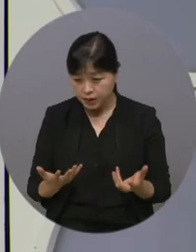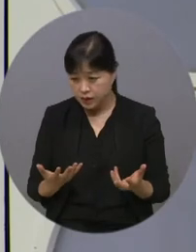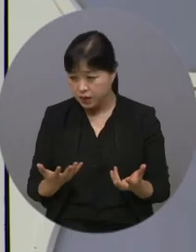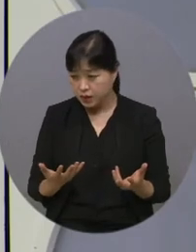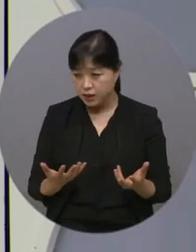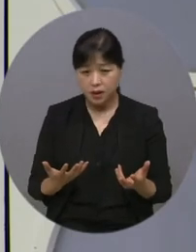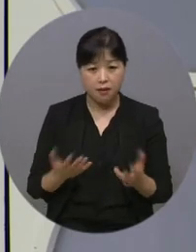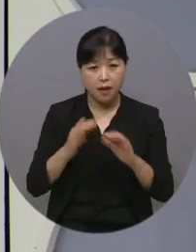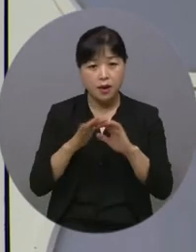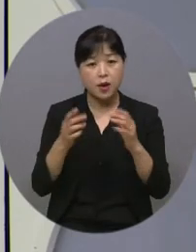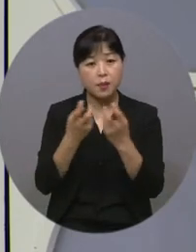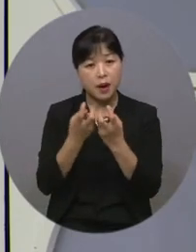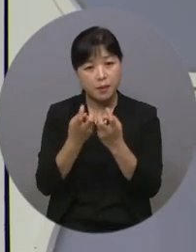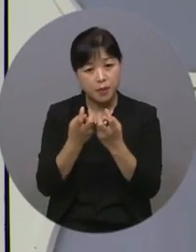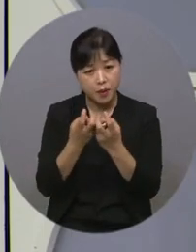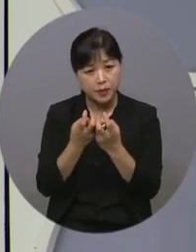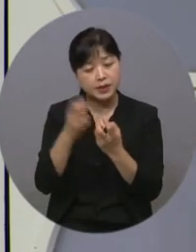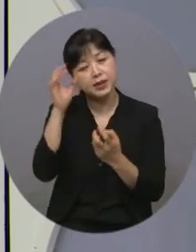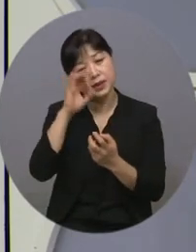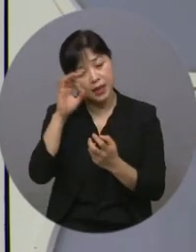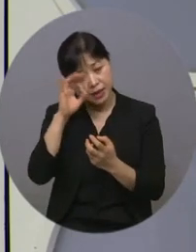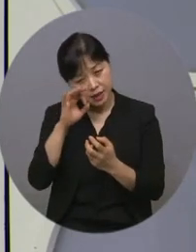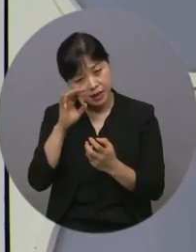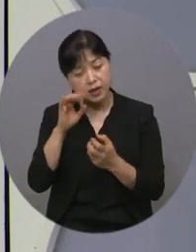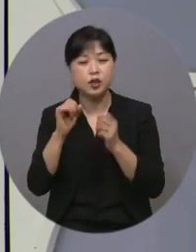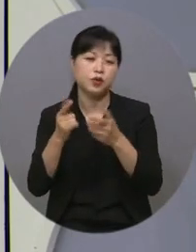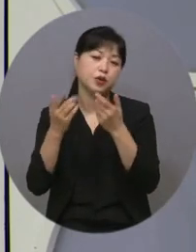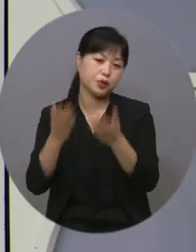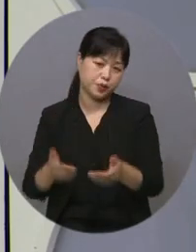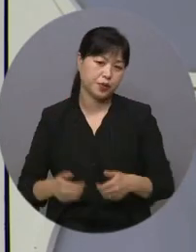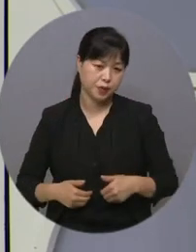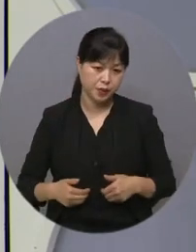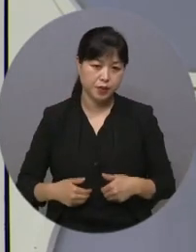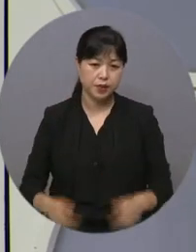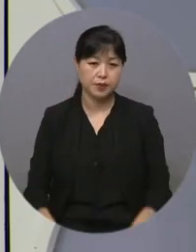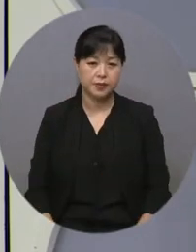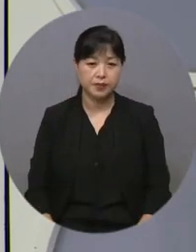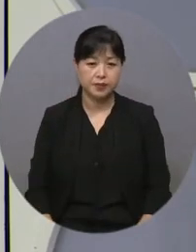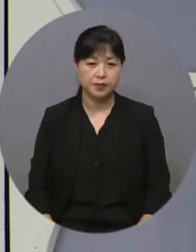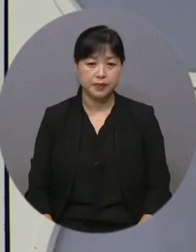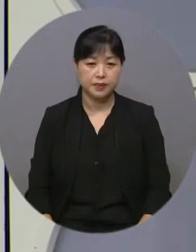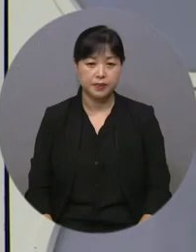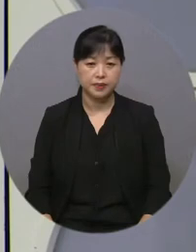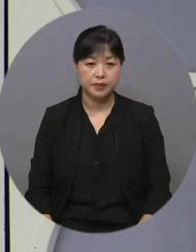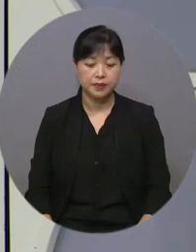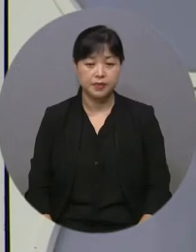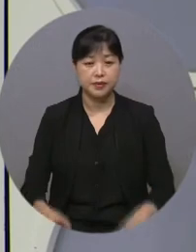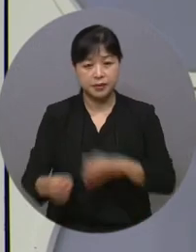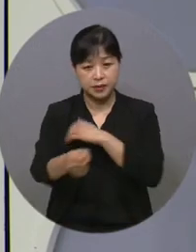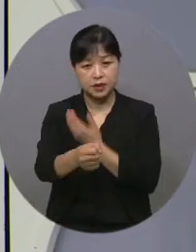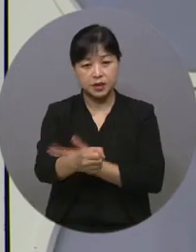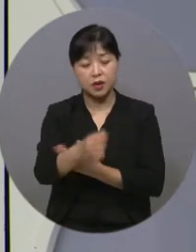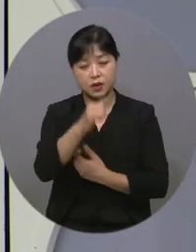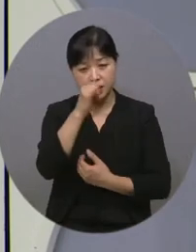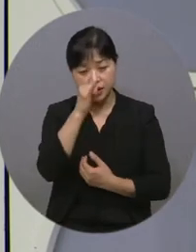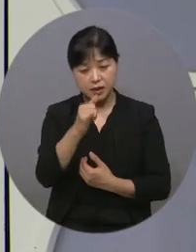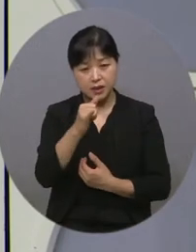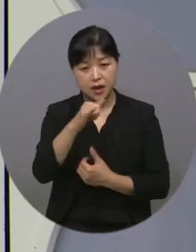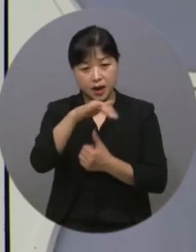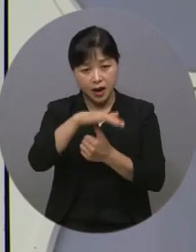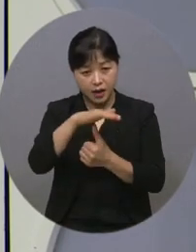해결할 수 있도록 방법을 찾아야 됩니다. 그래서 능력 있는 아이거나 주변에 있는 아이면